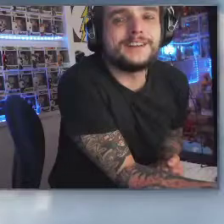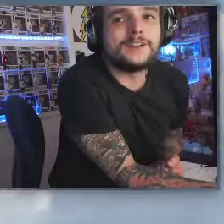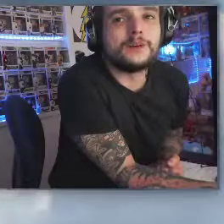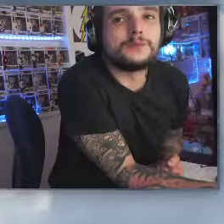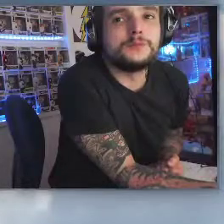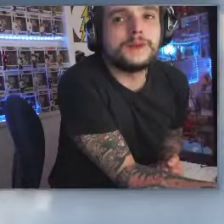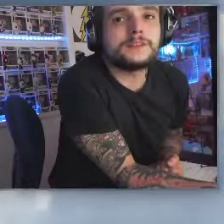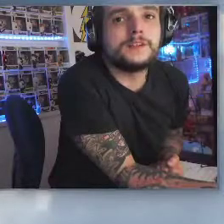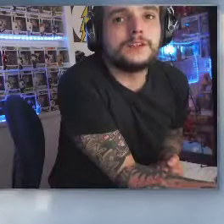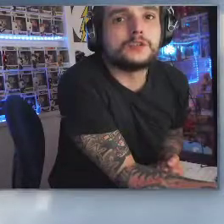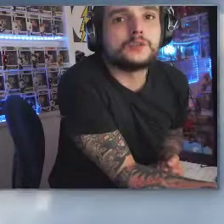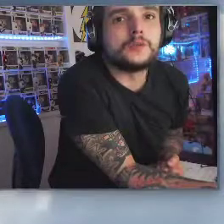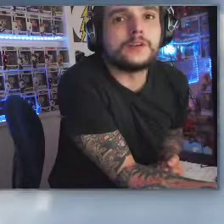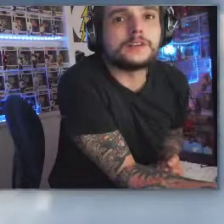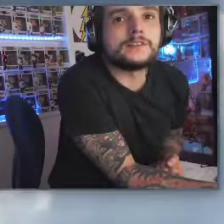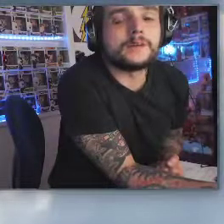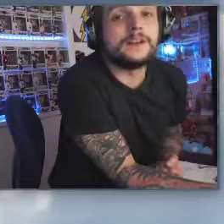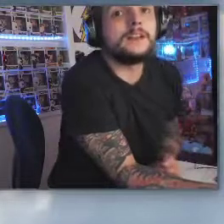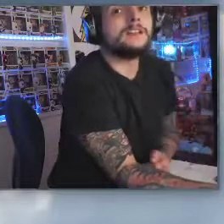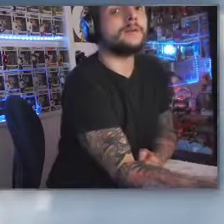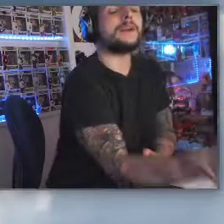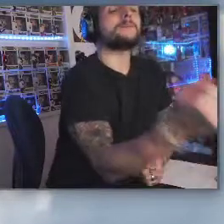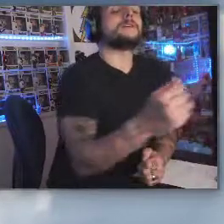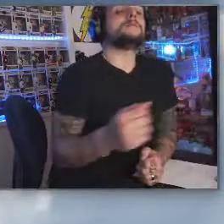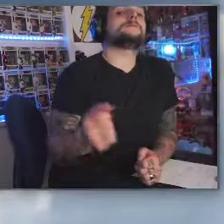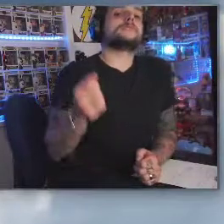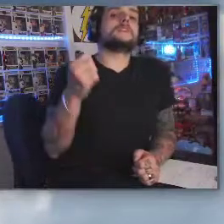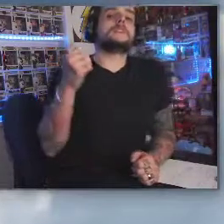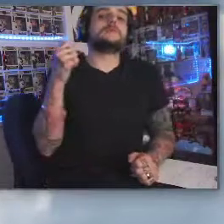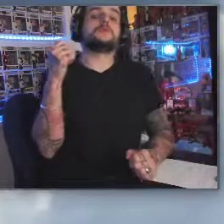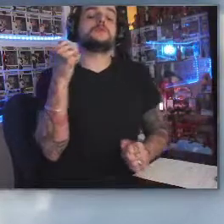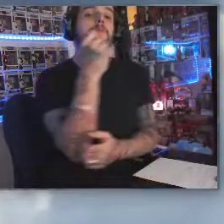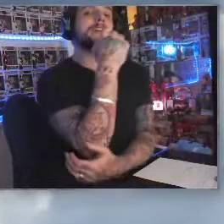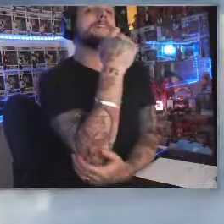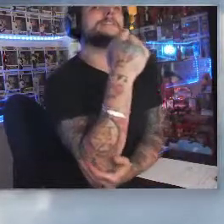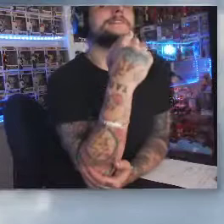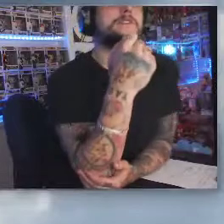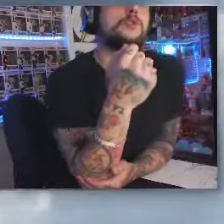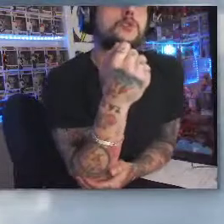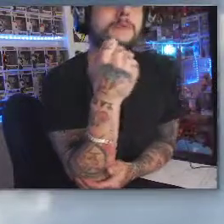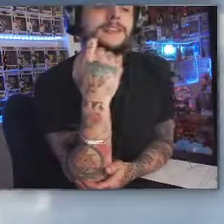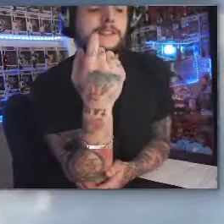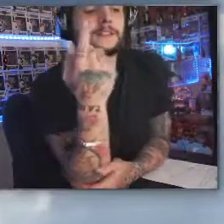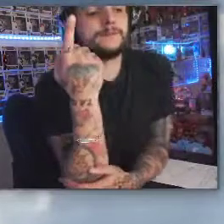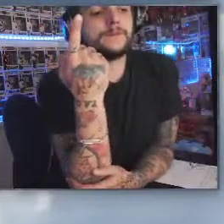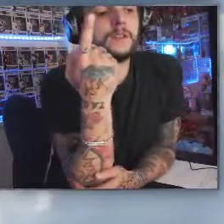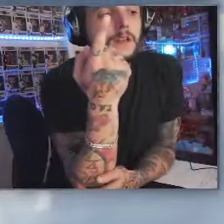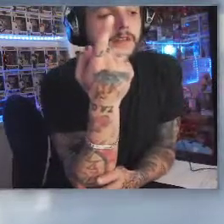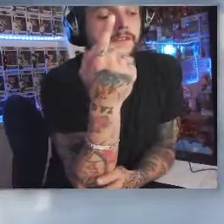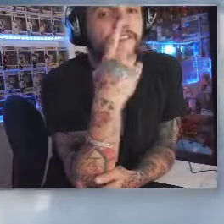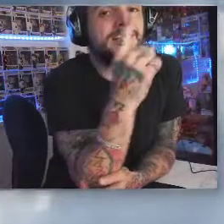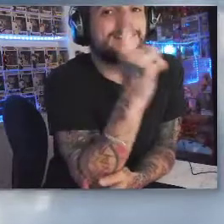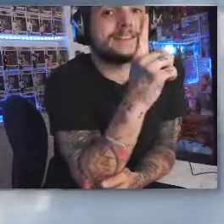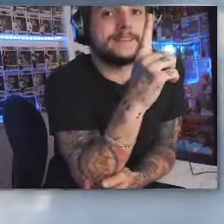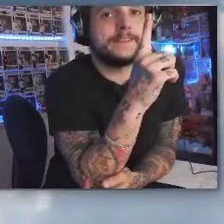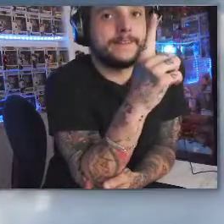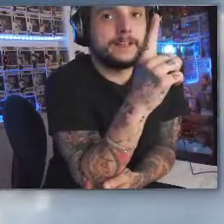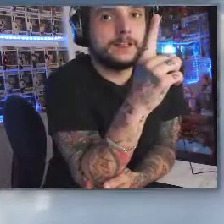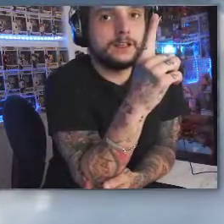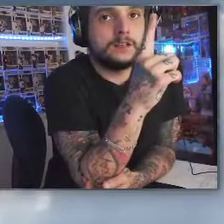danser, en plus du pass. Je comprends rien, c'est normal. Non, mais alors, il faut que tu comprennes que le masque